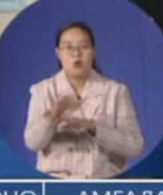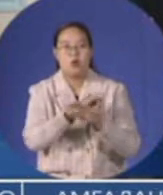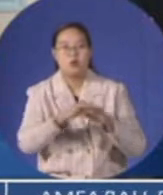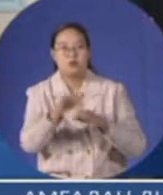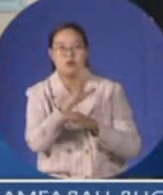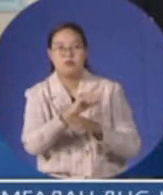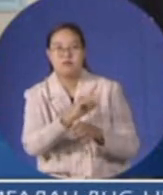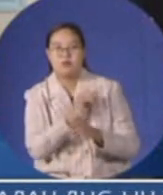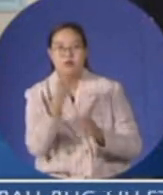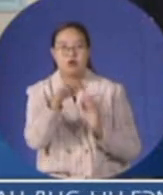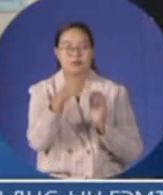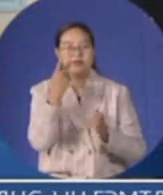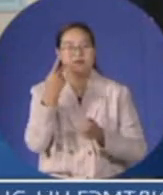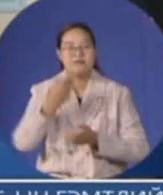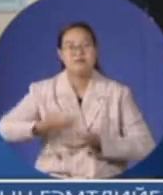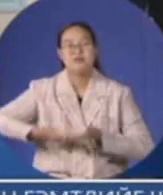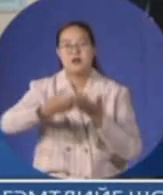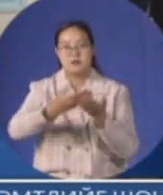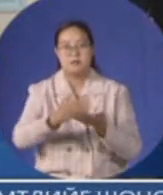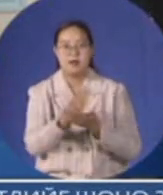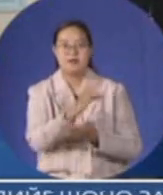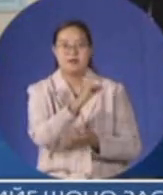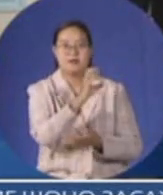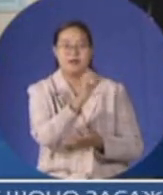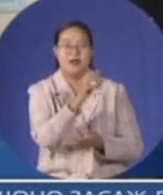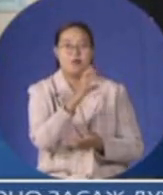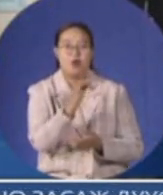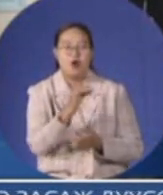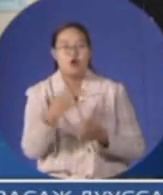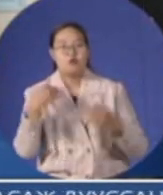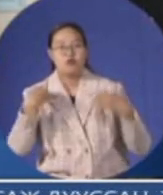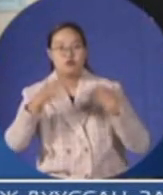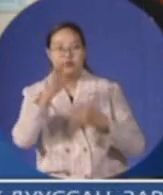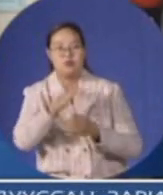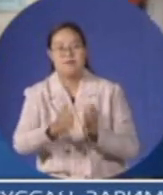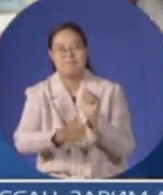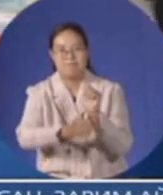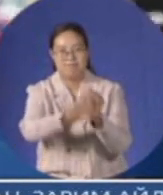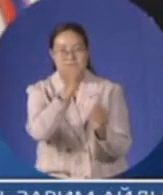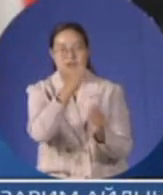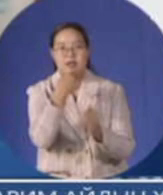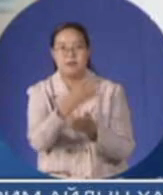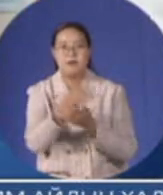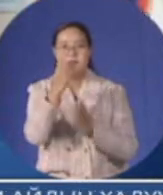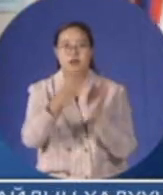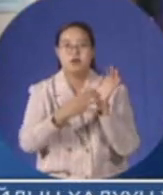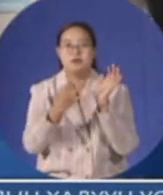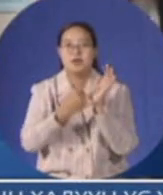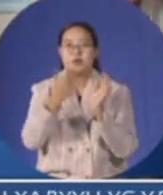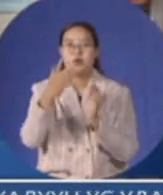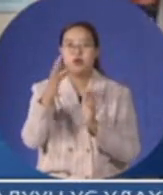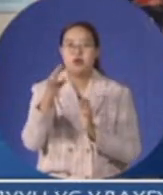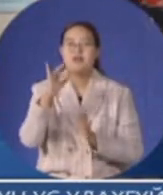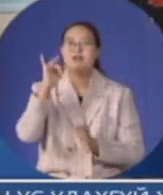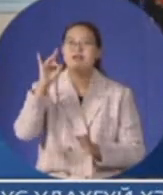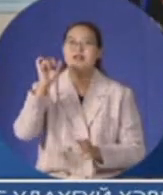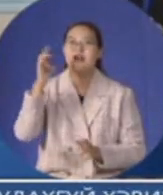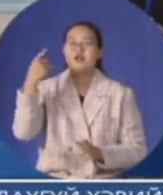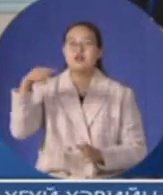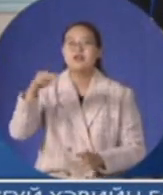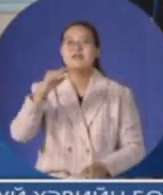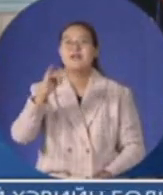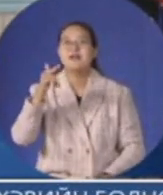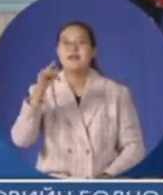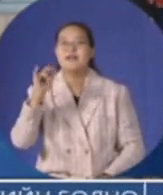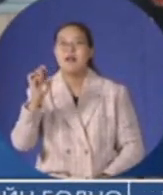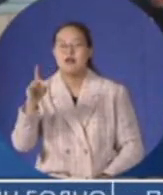дэмжлэг үзүүлж ирсэн. Самбо бүхий хамт олонд өндөр амжилтыг хүсье гэж хэллээ. Нэмж дурдхад 1973 онд Ираны Нийслэл Тегран хотод болсон